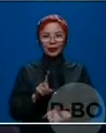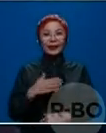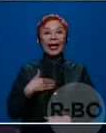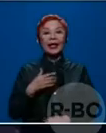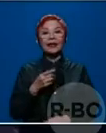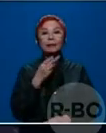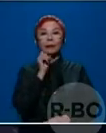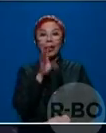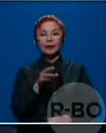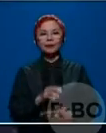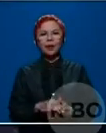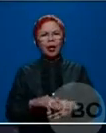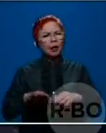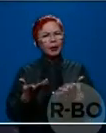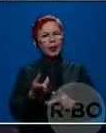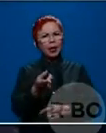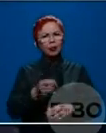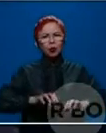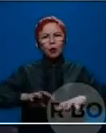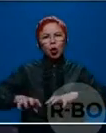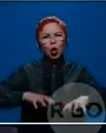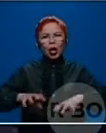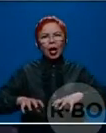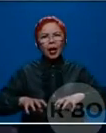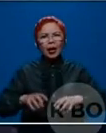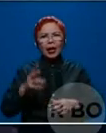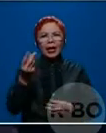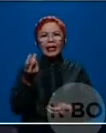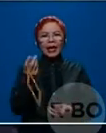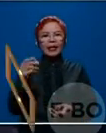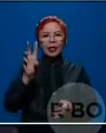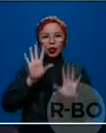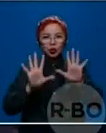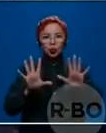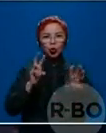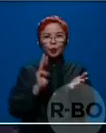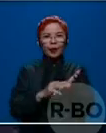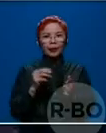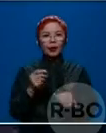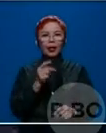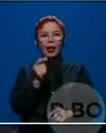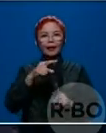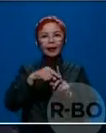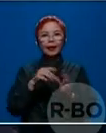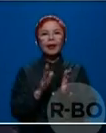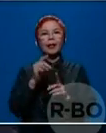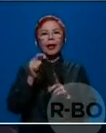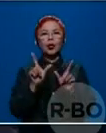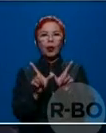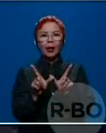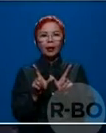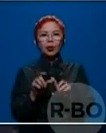adalah bagaimana mengelola dana 10 miliar oleh RT dan RW